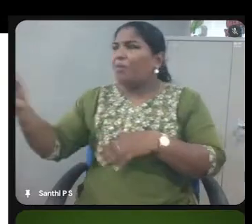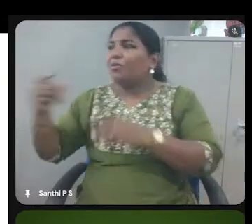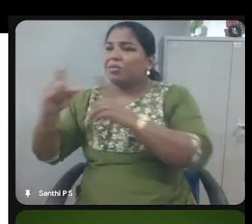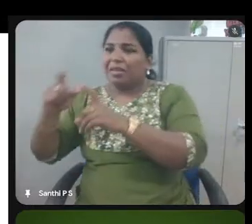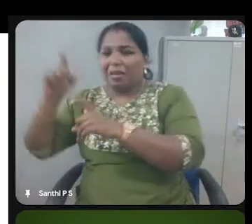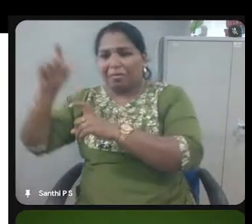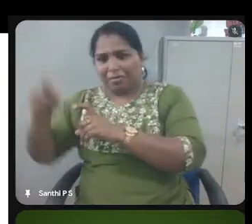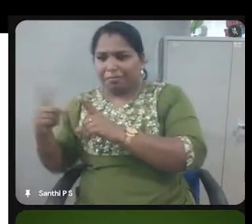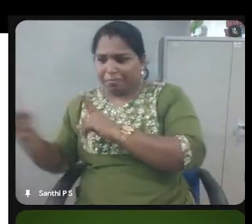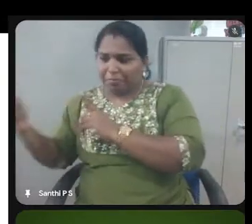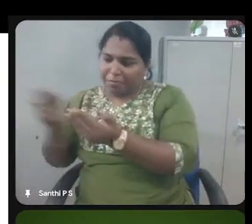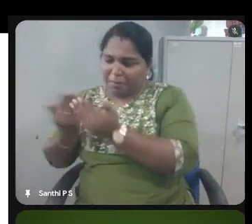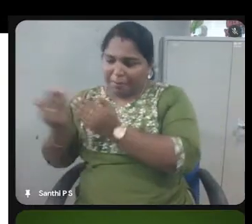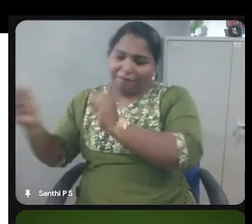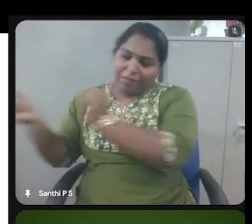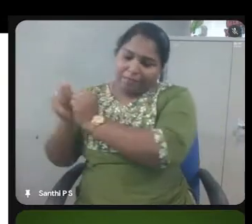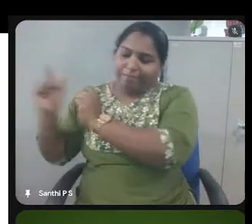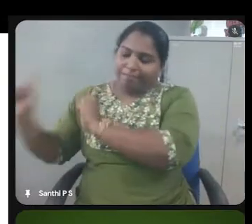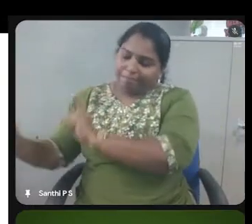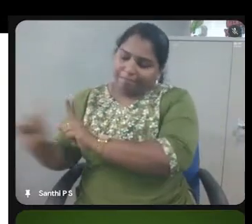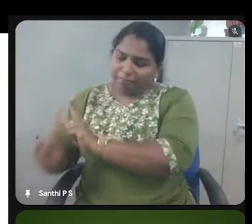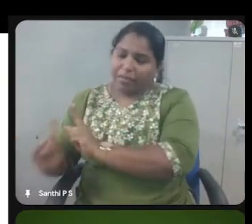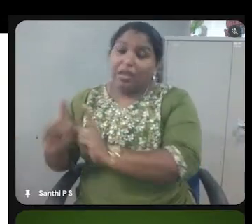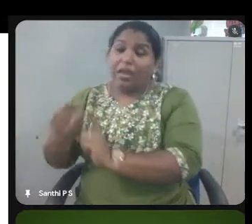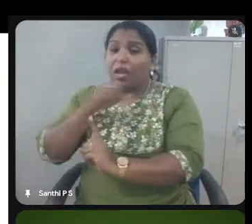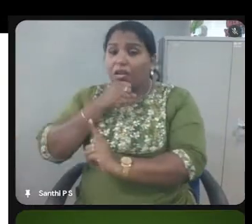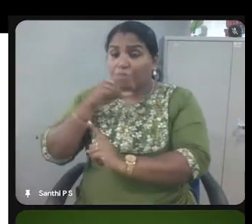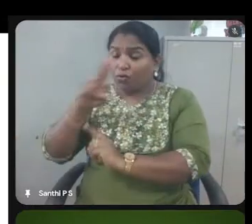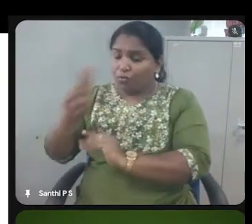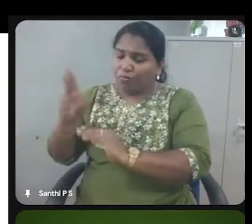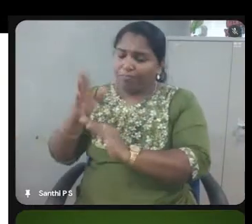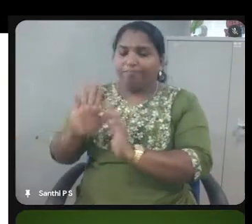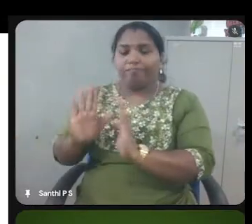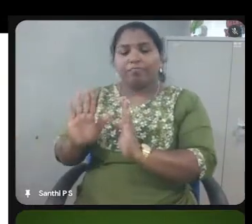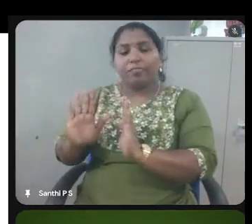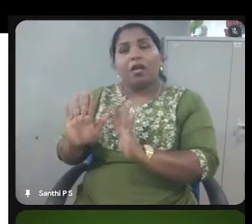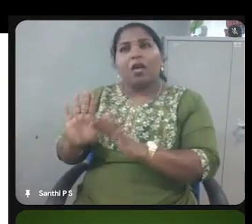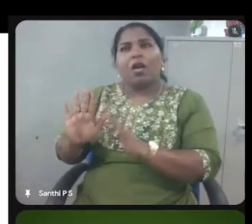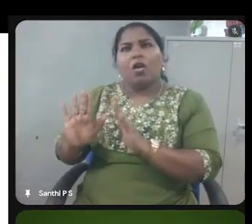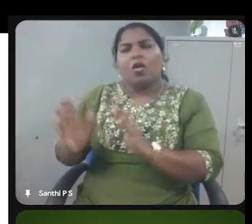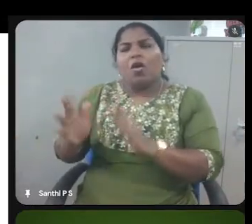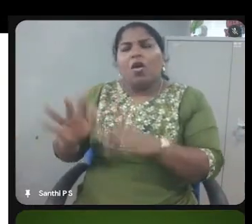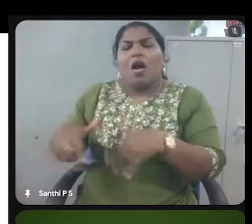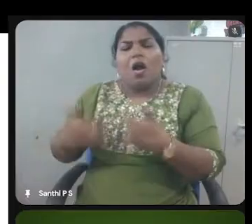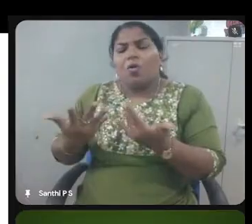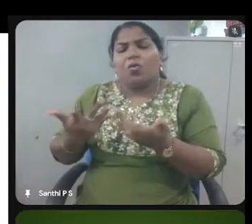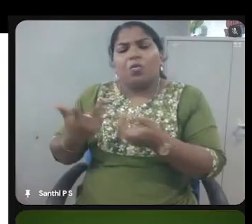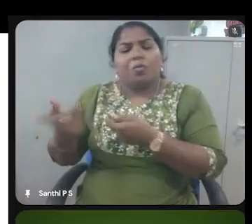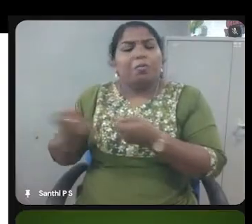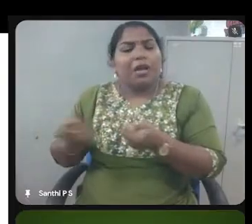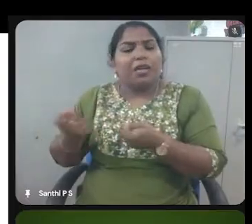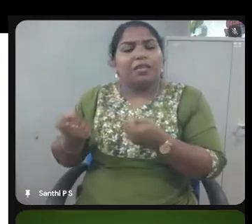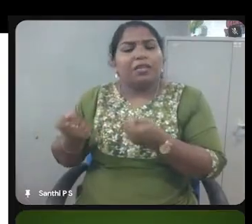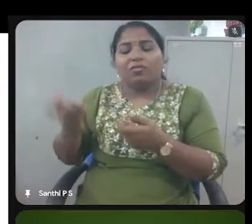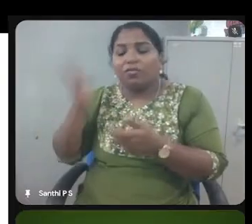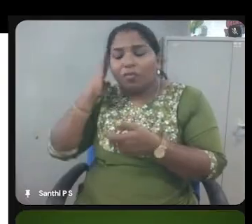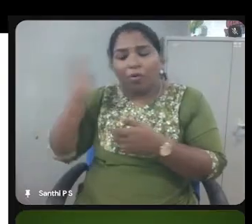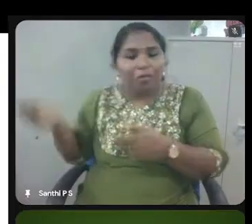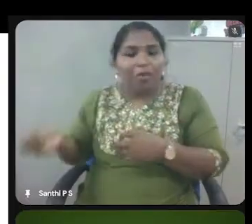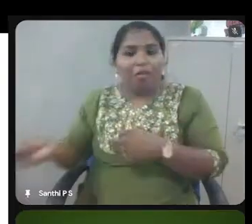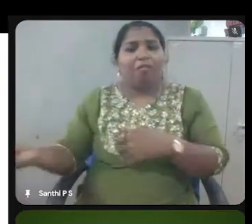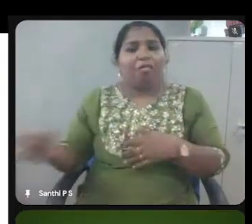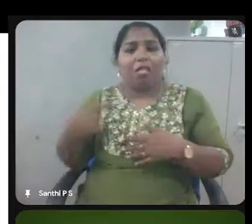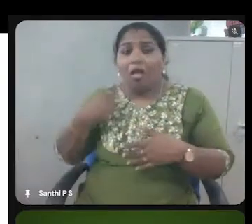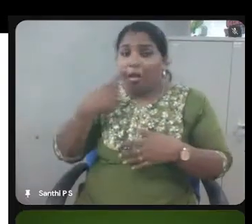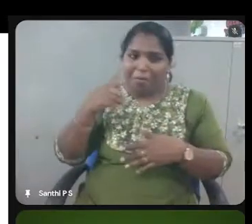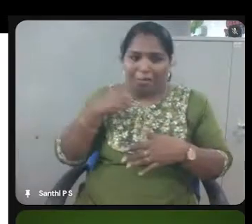പോവുകയാണെന്ന് വിചാരിക്കുക. അപ്പൊ ഈ 2 വയസ്സ് വരെ സ്ക്രീൻ കാണിക്കരുതെന്ന് പറഞ്ഞാൽ ചിലപ്പോ അത് നടന്നെന്ന് വരില്ല. അപ്പൊ എന്താ, അതിനെന്താണ് ഇപ്പൊ ഒരു